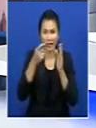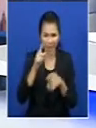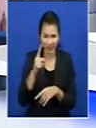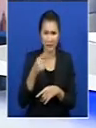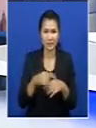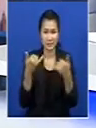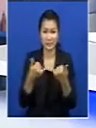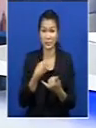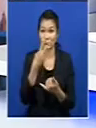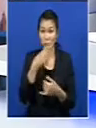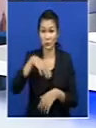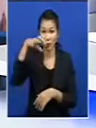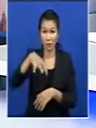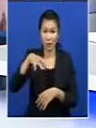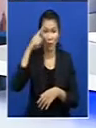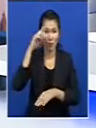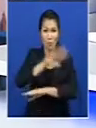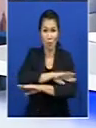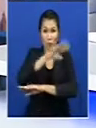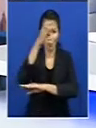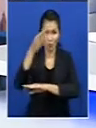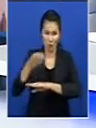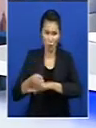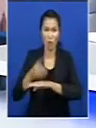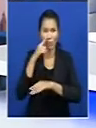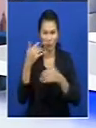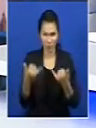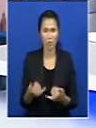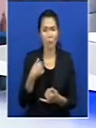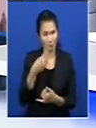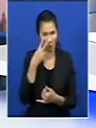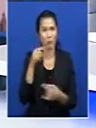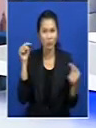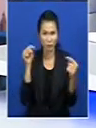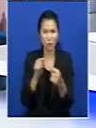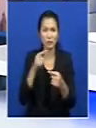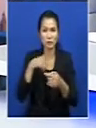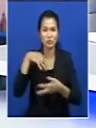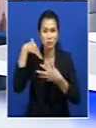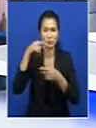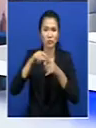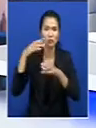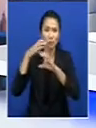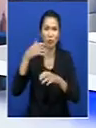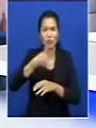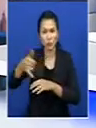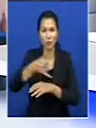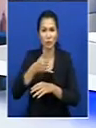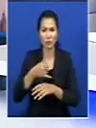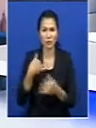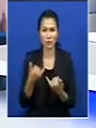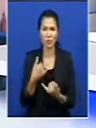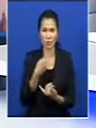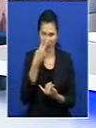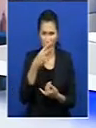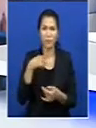แล้วคราวนี้ไปดูที่สถานีรถไฟหัวลำโพงกันบ้างถือเป็นจุดหนึ่งนะคะที่เป็นการเชื่อมต่อการขนส่งหลายภูมิภาคทีเดียวคุณกิรติกู้